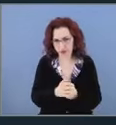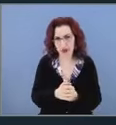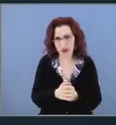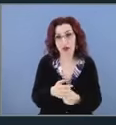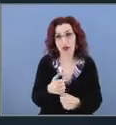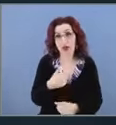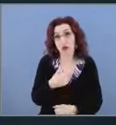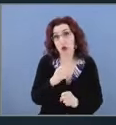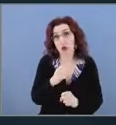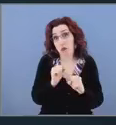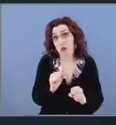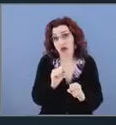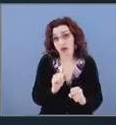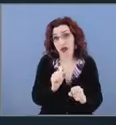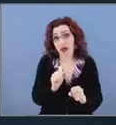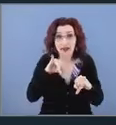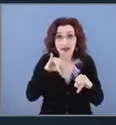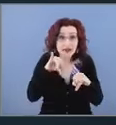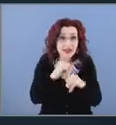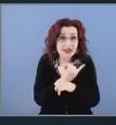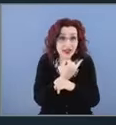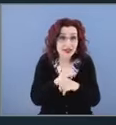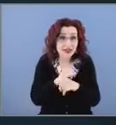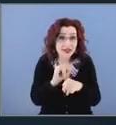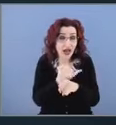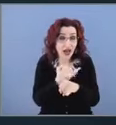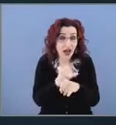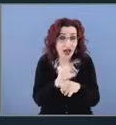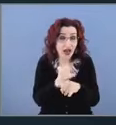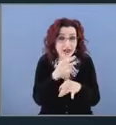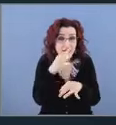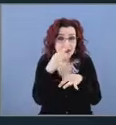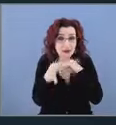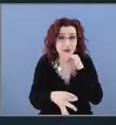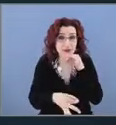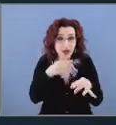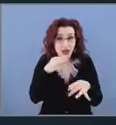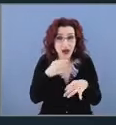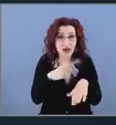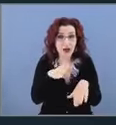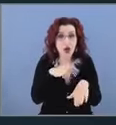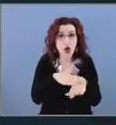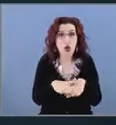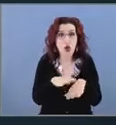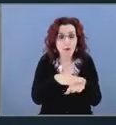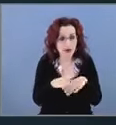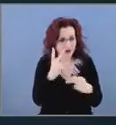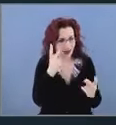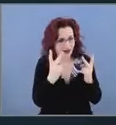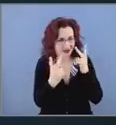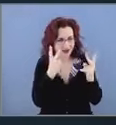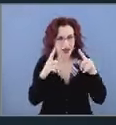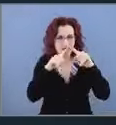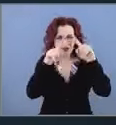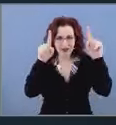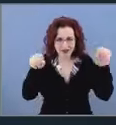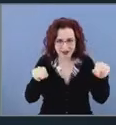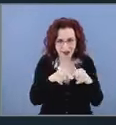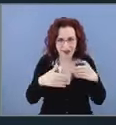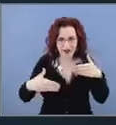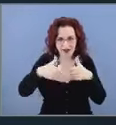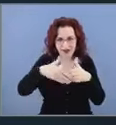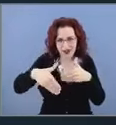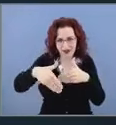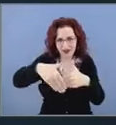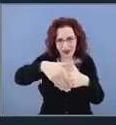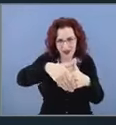maniera dettagliata delle competenze che sono venute fuori, scheda per scheda. Ho provato a riassumerle anche in una piccola nota